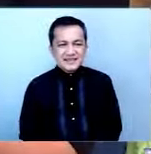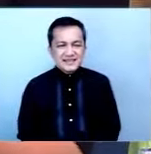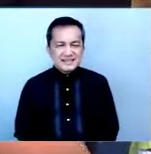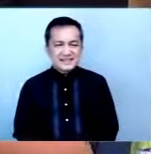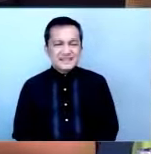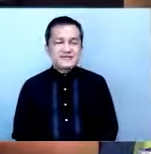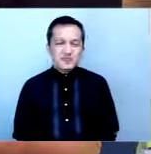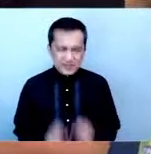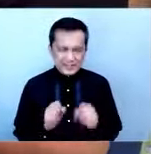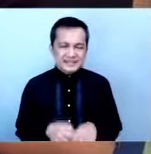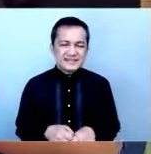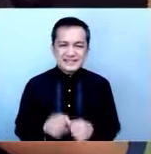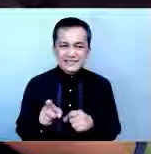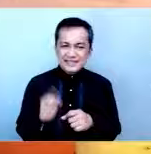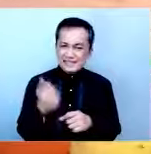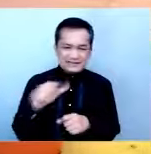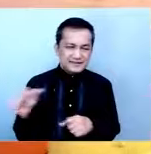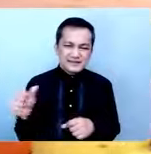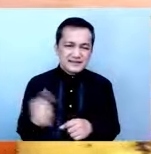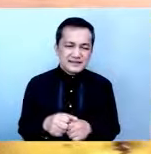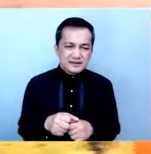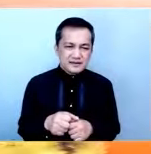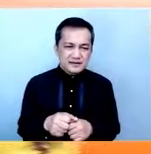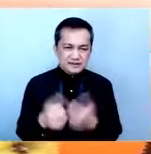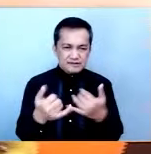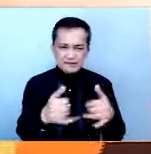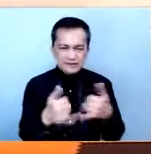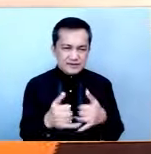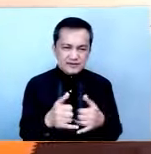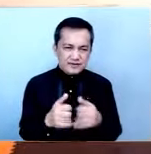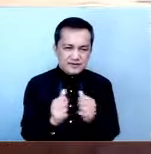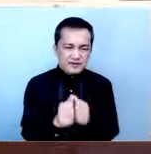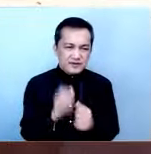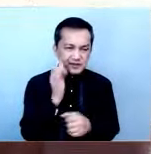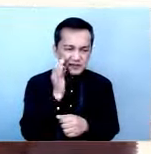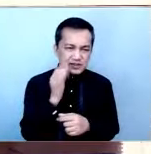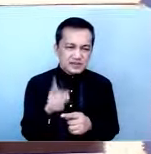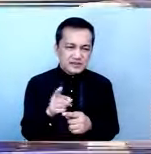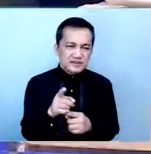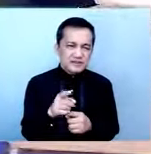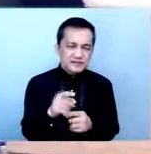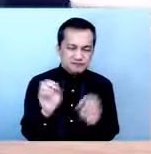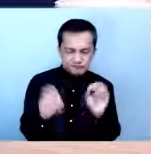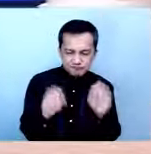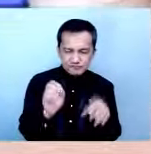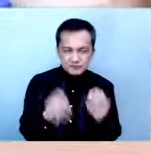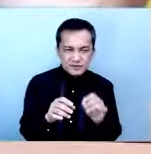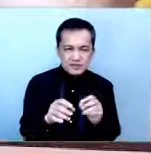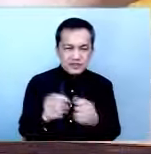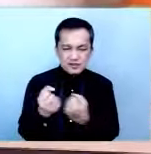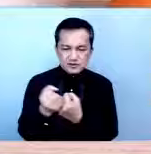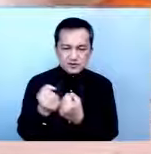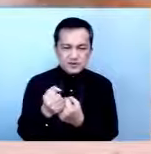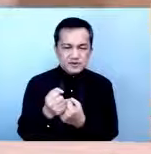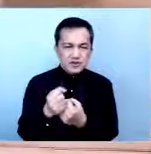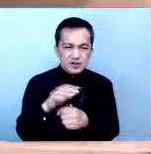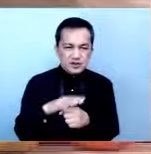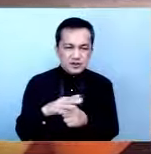po yun. So, we play around with the fruits that we have here. As much as possible, we support the local farmers. Pero pag wala